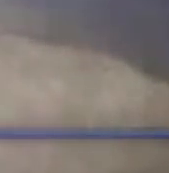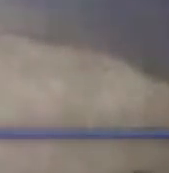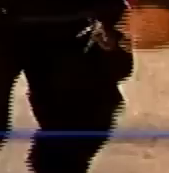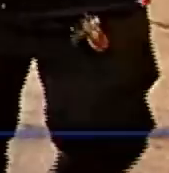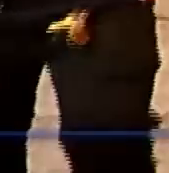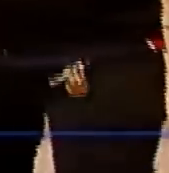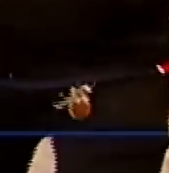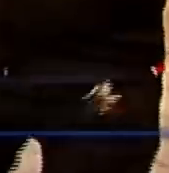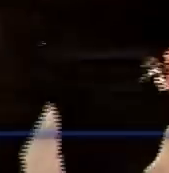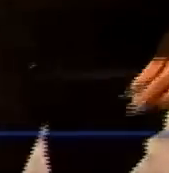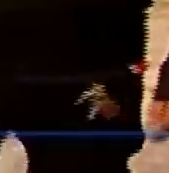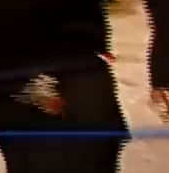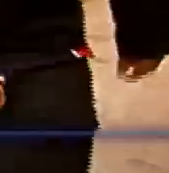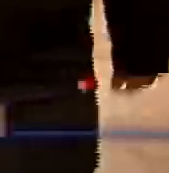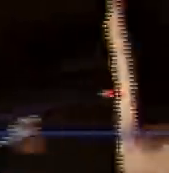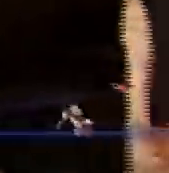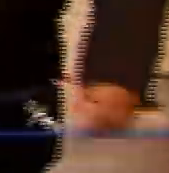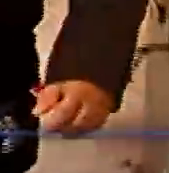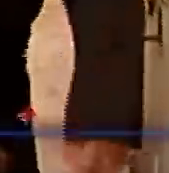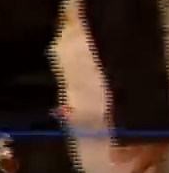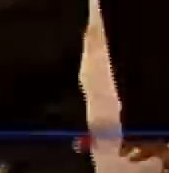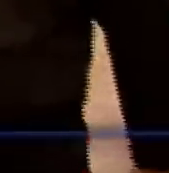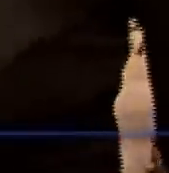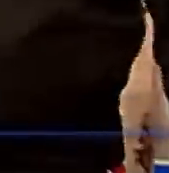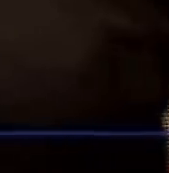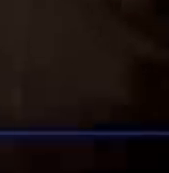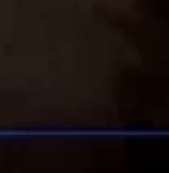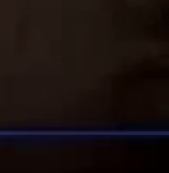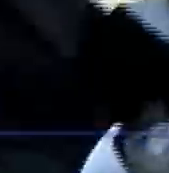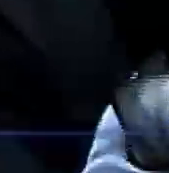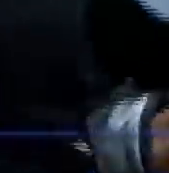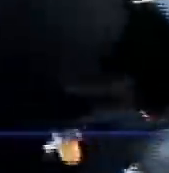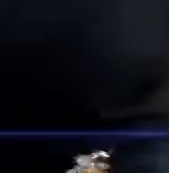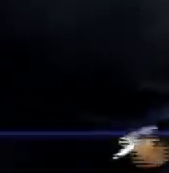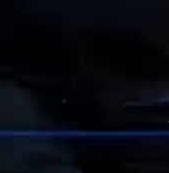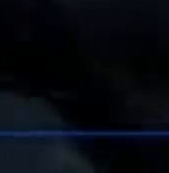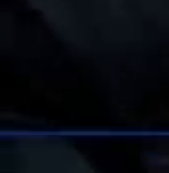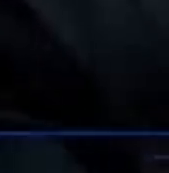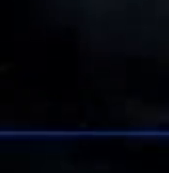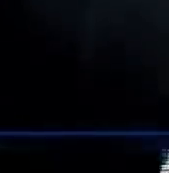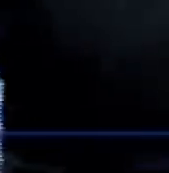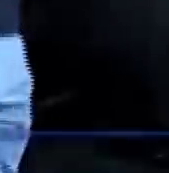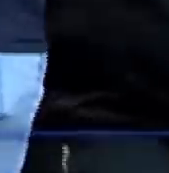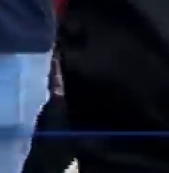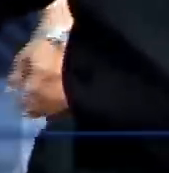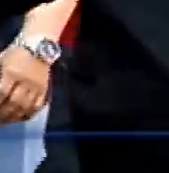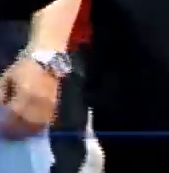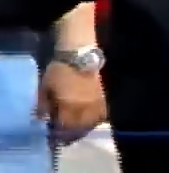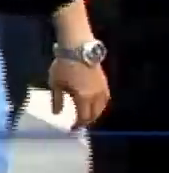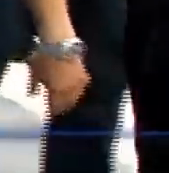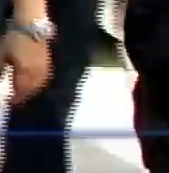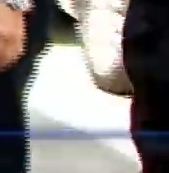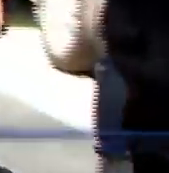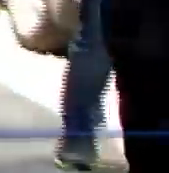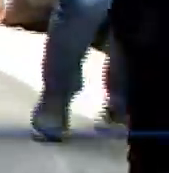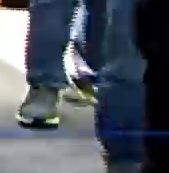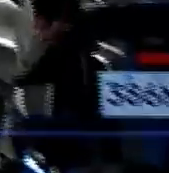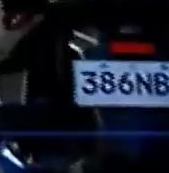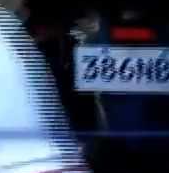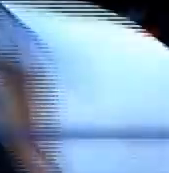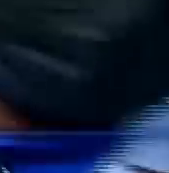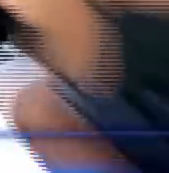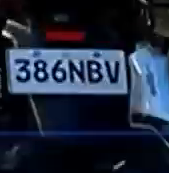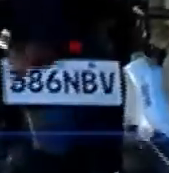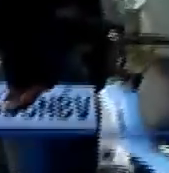Ruel Degamo, binawi ang testimonya. Suspect na ihasana sa testigo ng DOJ, tinorture daw ng mga pulis